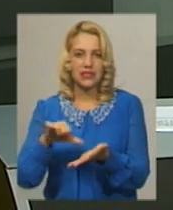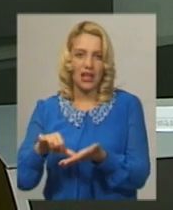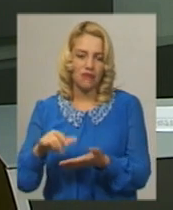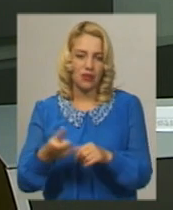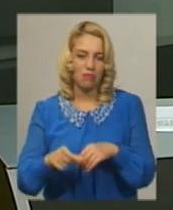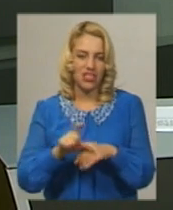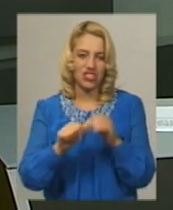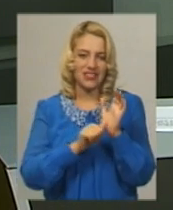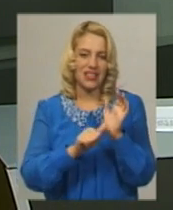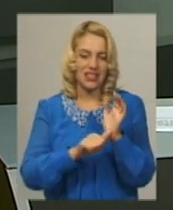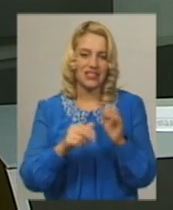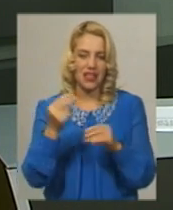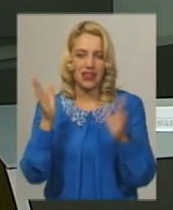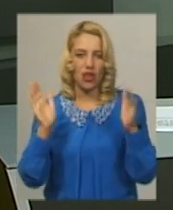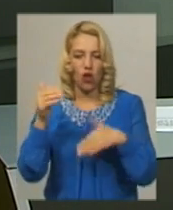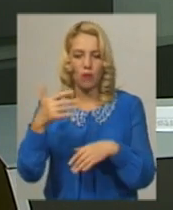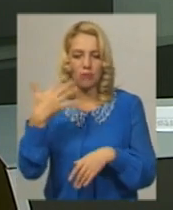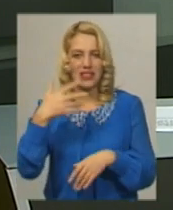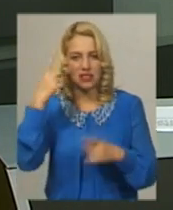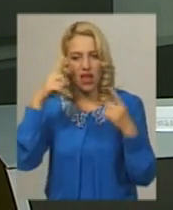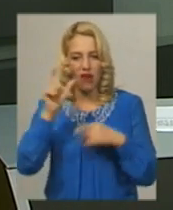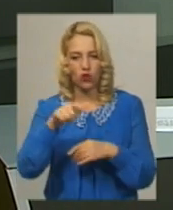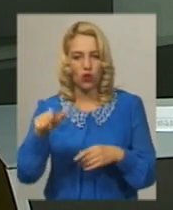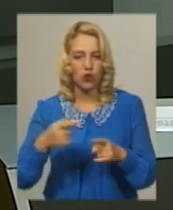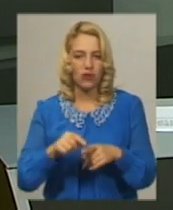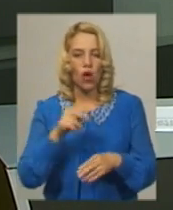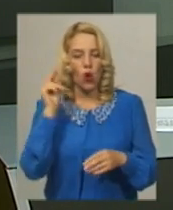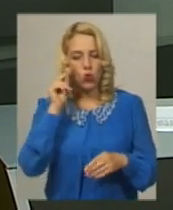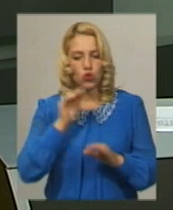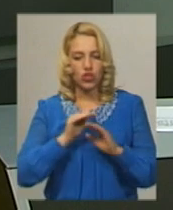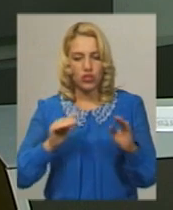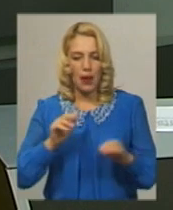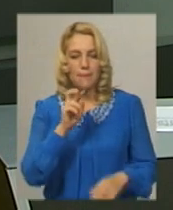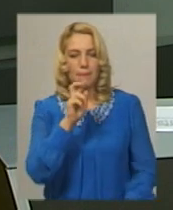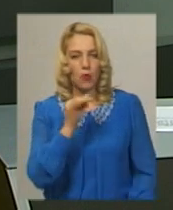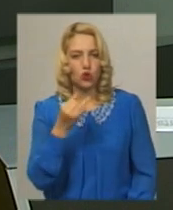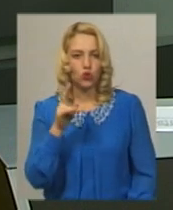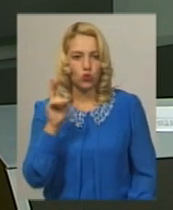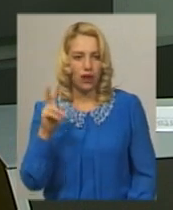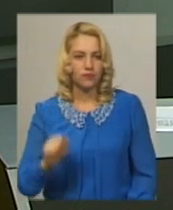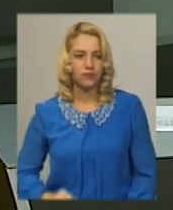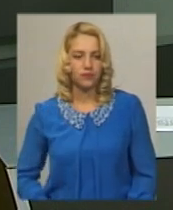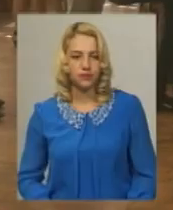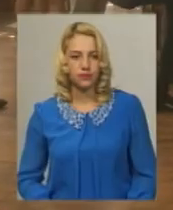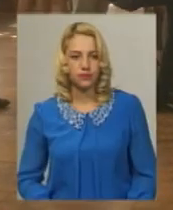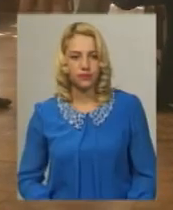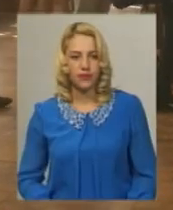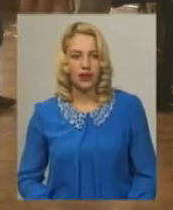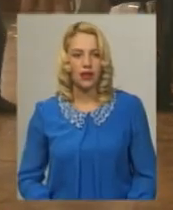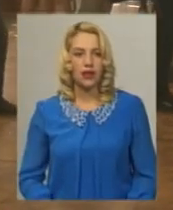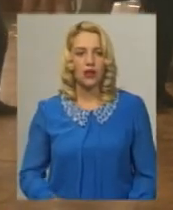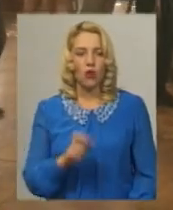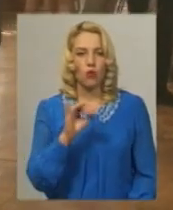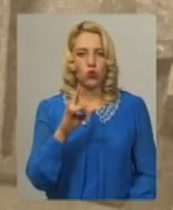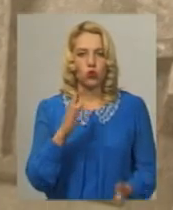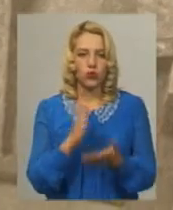більше 60 робіт 50 авторів – учні Михайла Бойчука. Більше у сюжеті Андрія Гуменного. Михайло